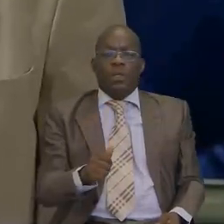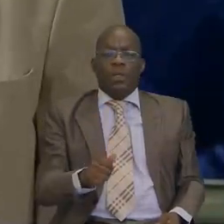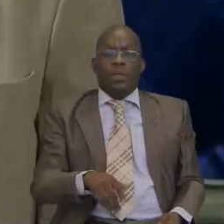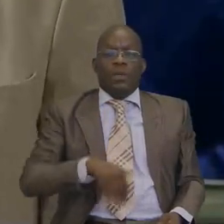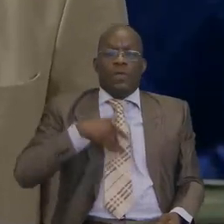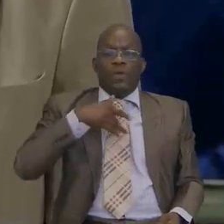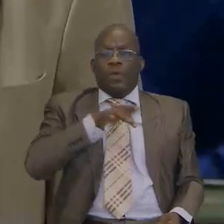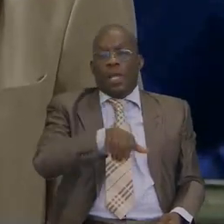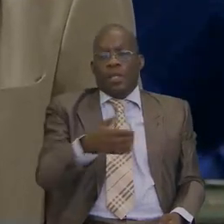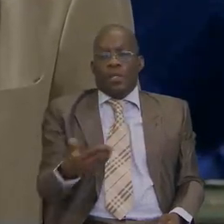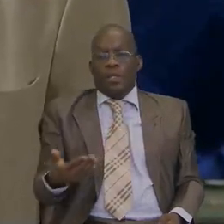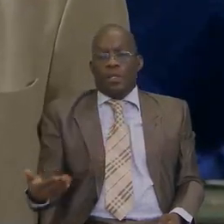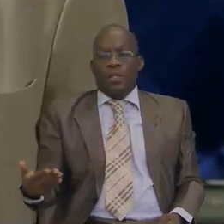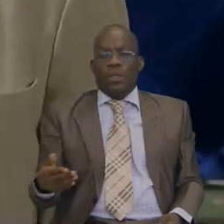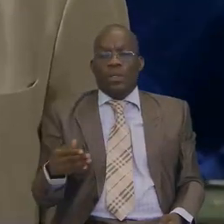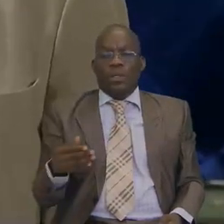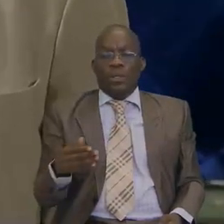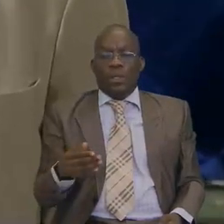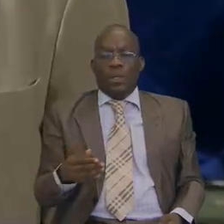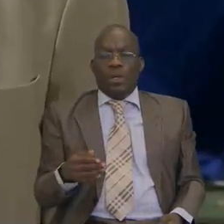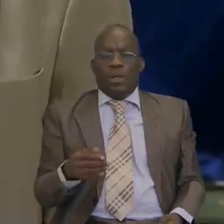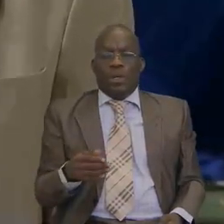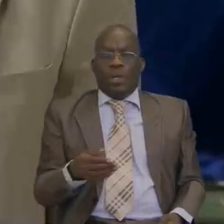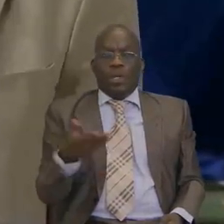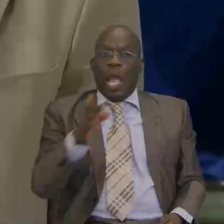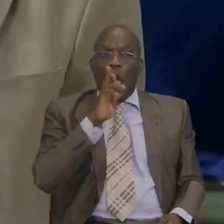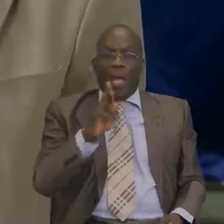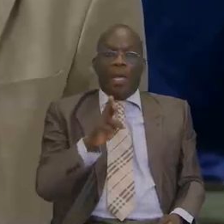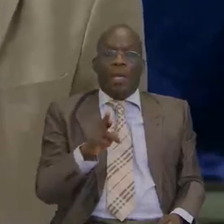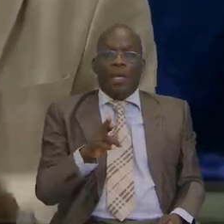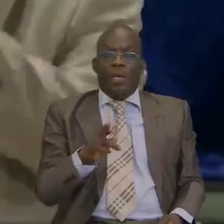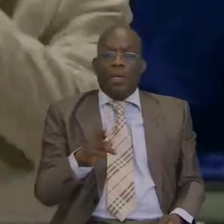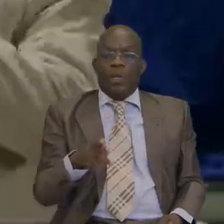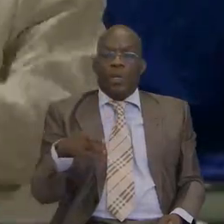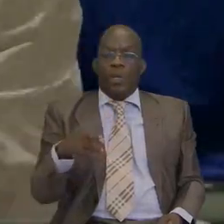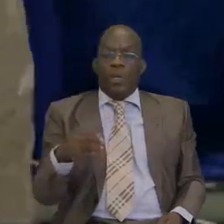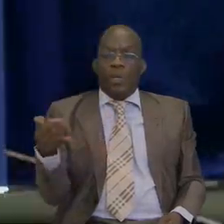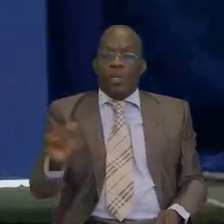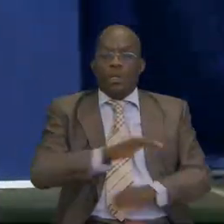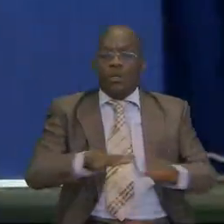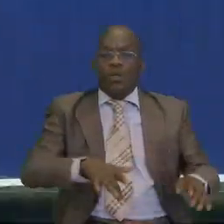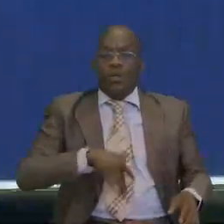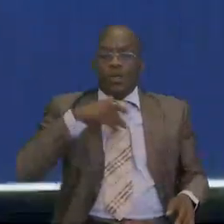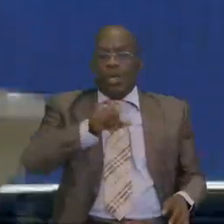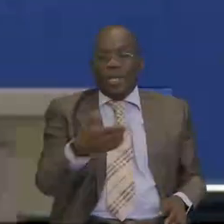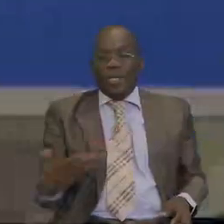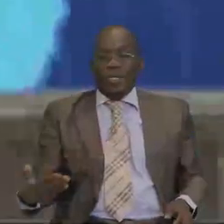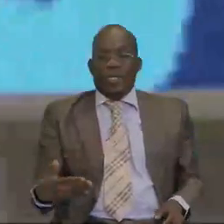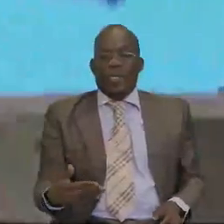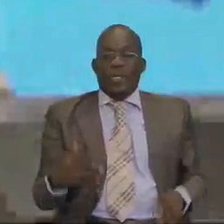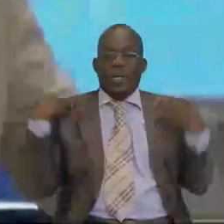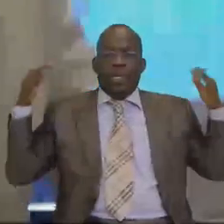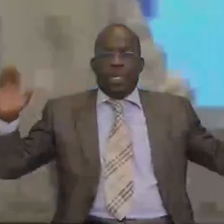Comme Gédéon, il avait la puissance, mais il n'a rien senti. Et l'ange a